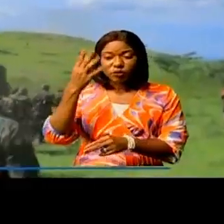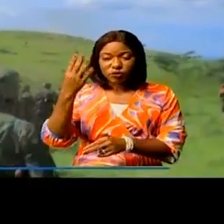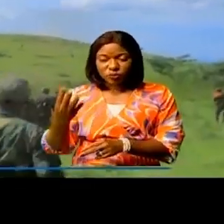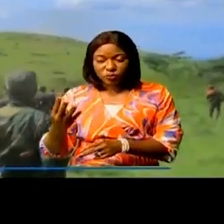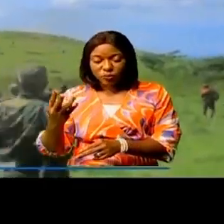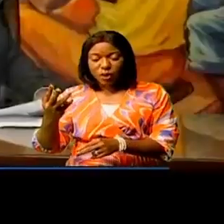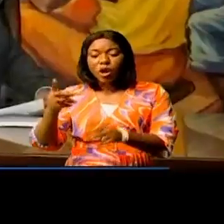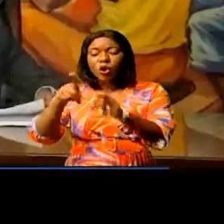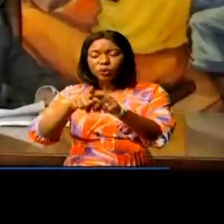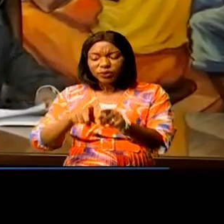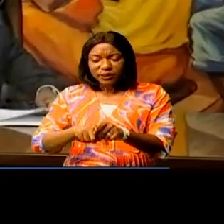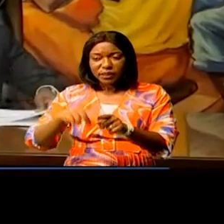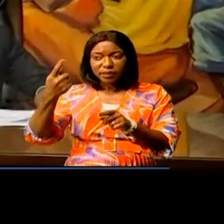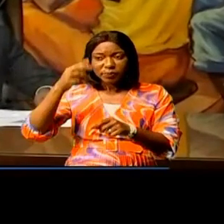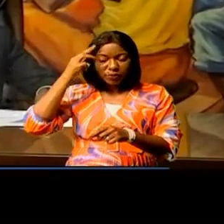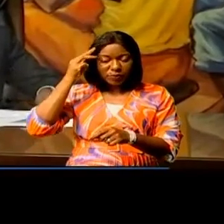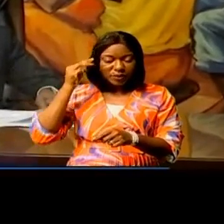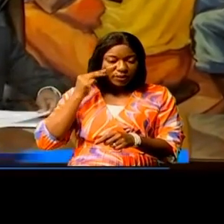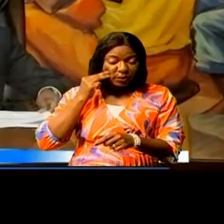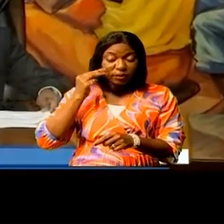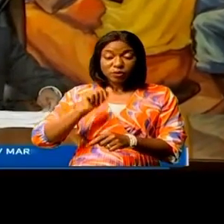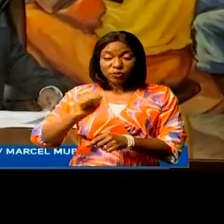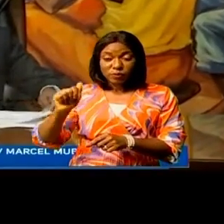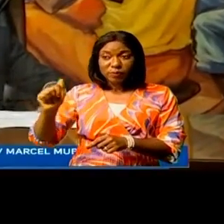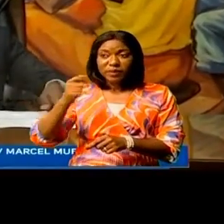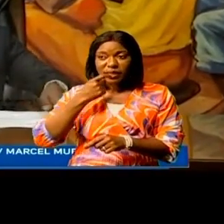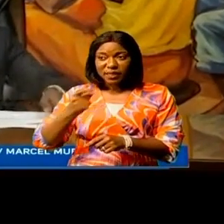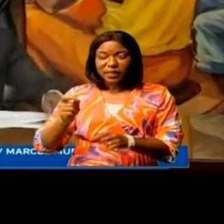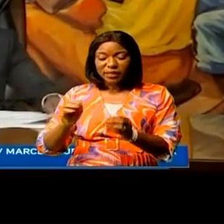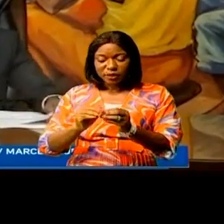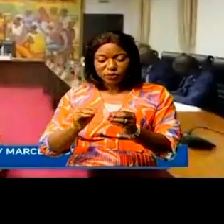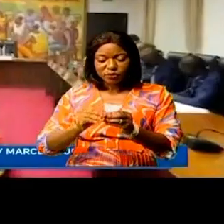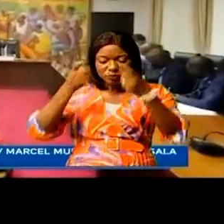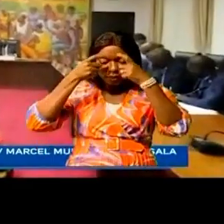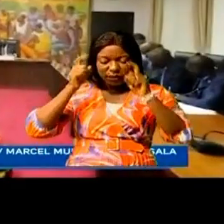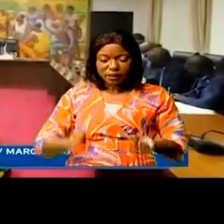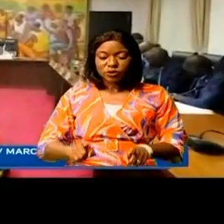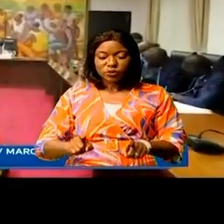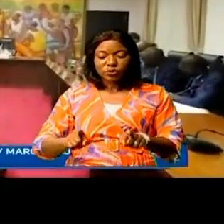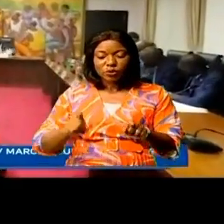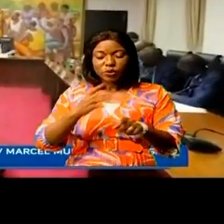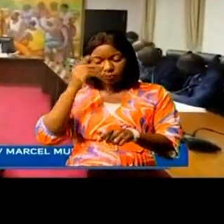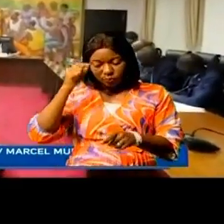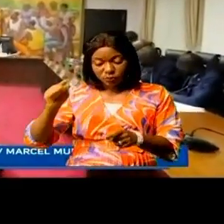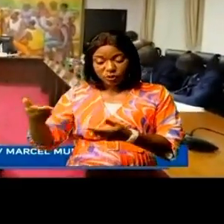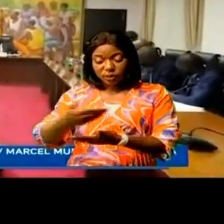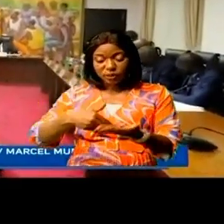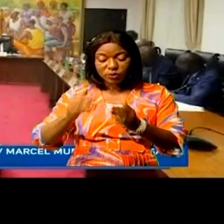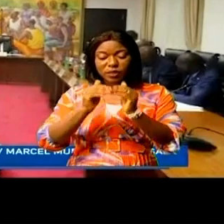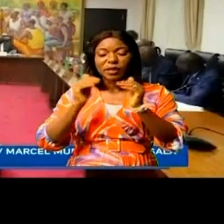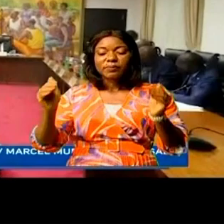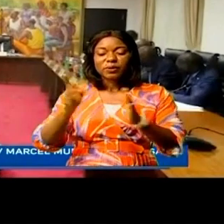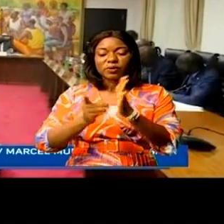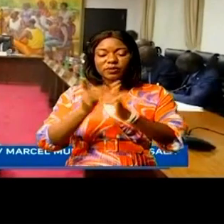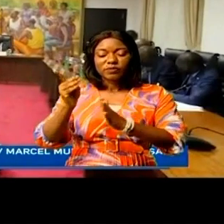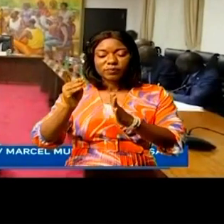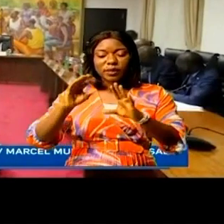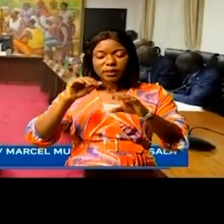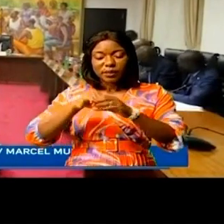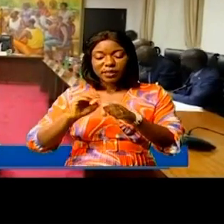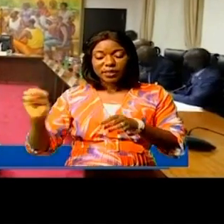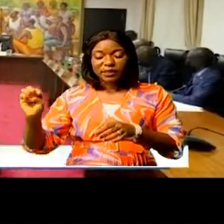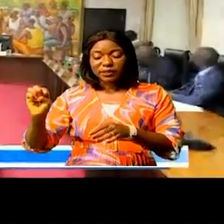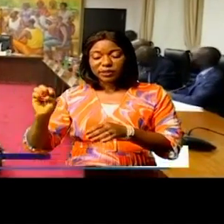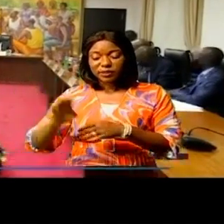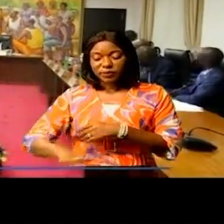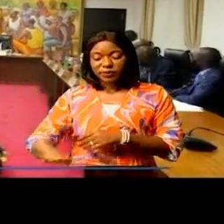Premier ministre Jean-Michel Samalukonde Kyenge tient mort du cus à la restauration de la paix, gage de tout développement dans cette partie